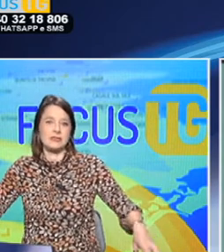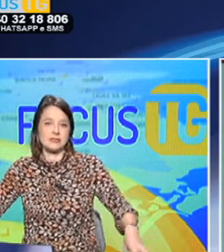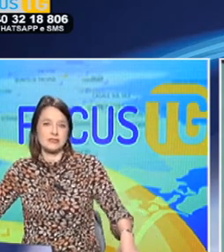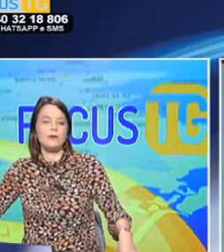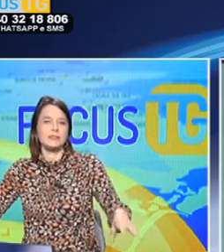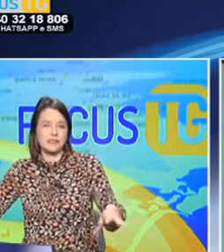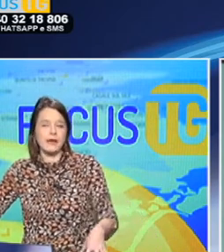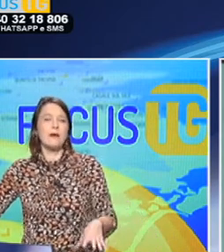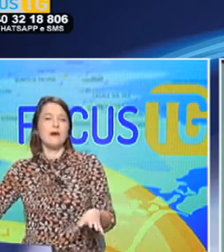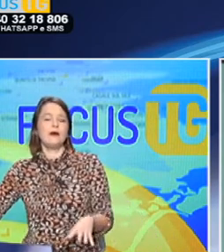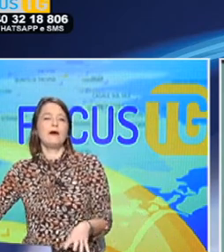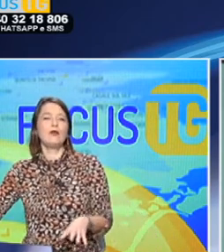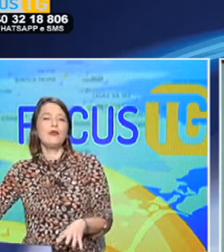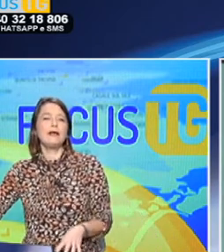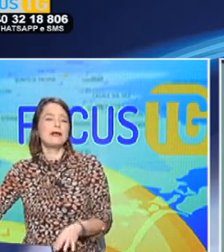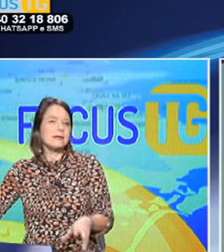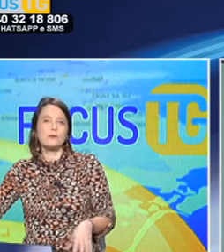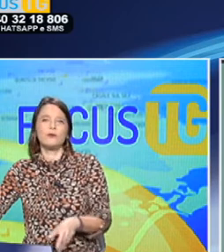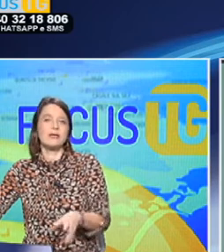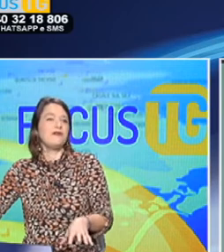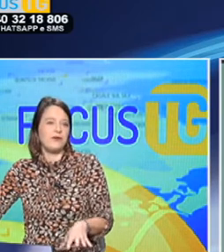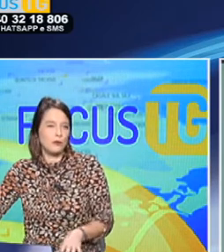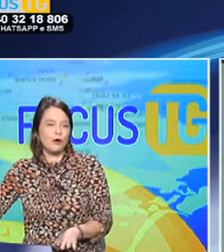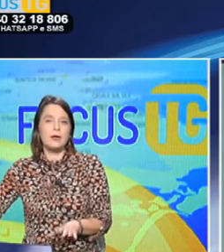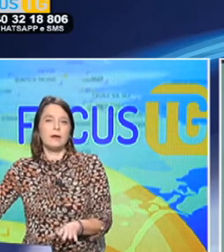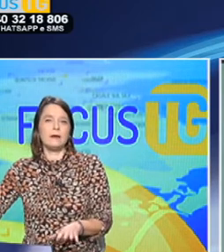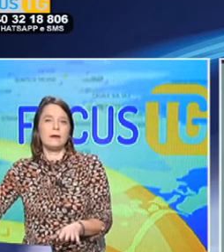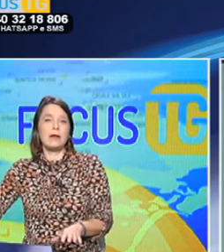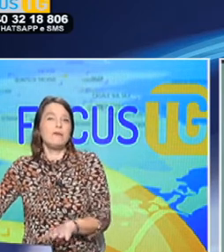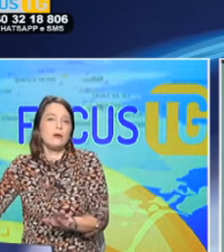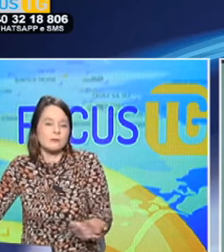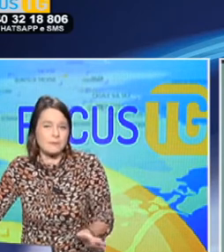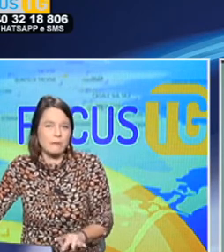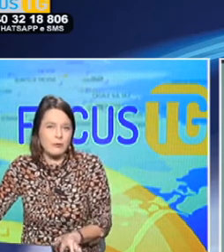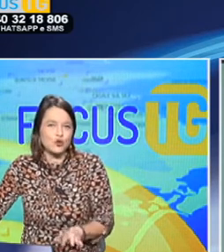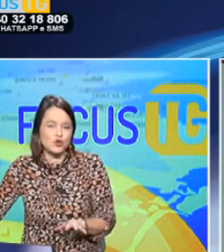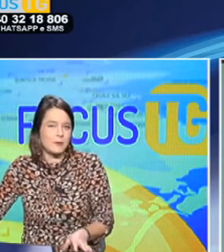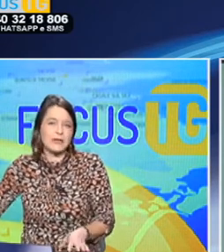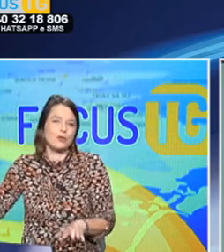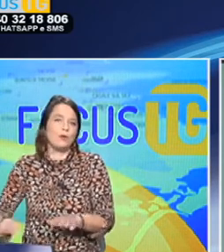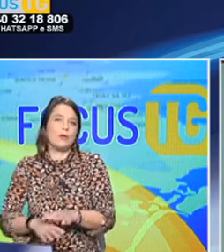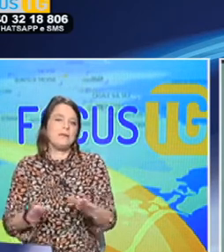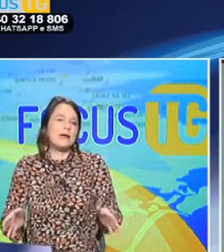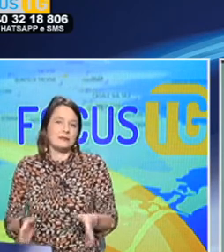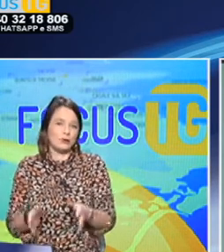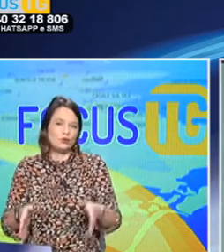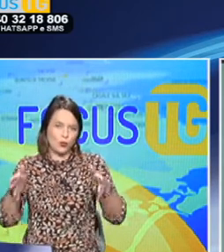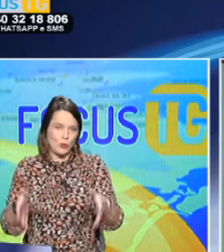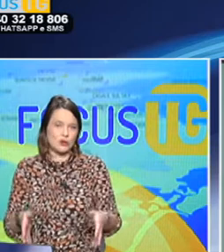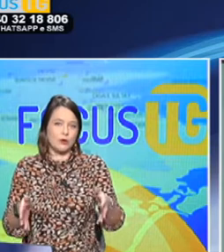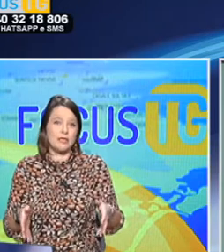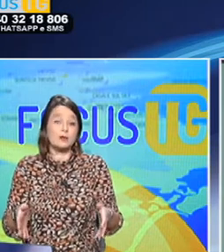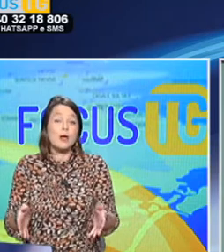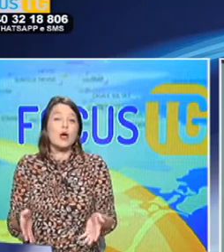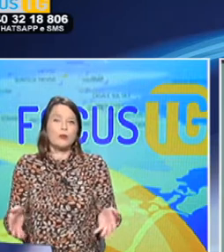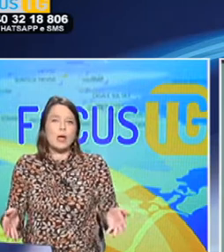delle varie amministrazioni, se alcune tasse, certo, alcune tariffe vengono almeno per il momento sospese o eliminate del tutto in